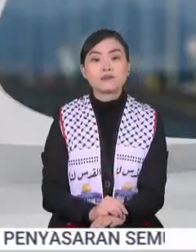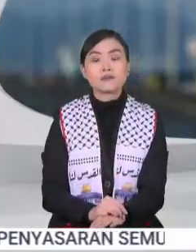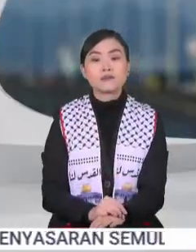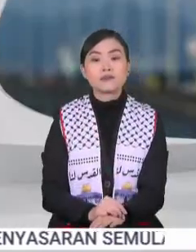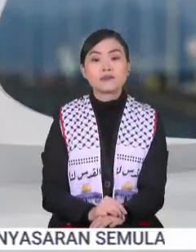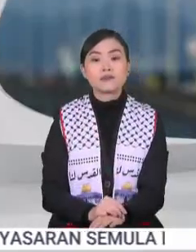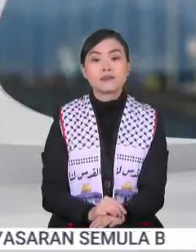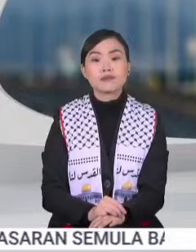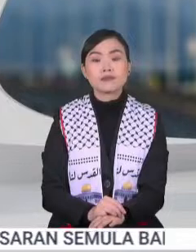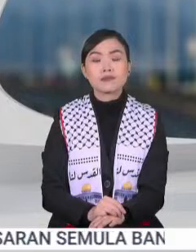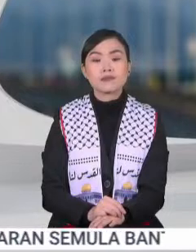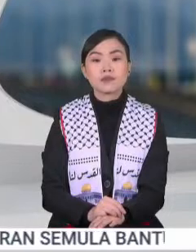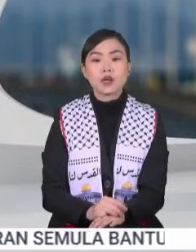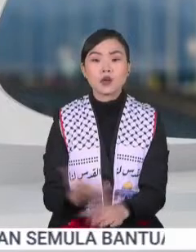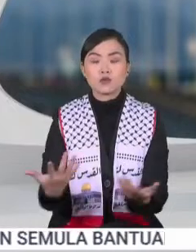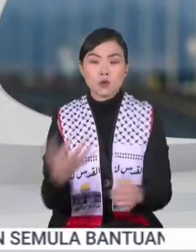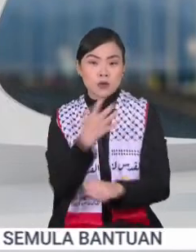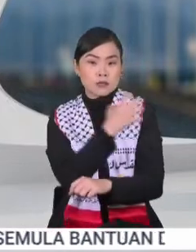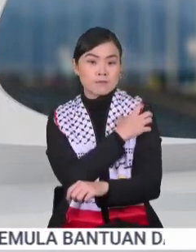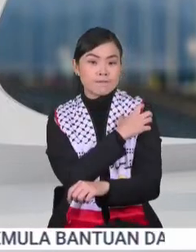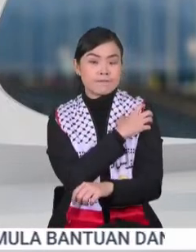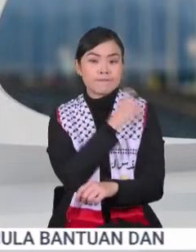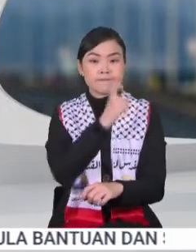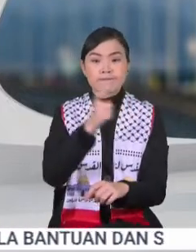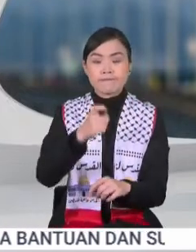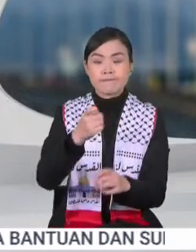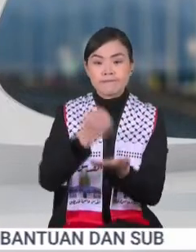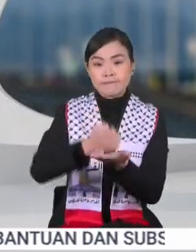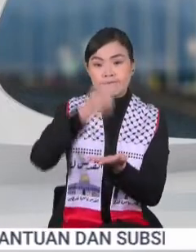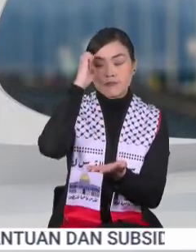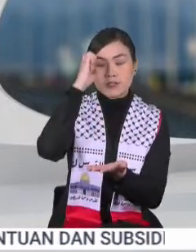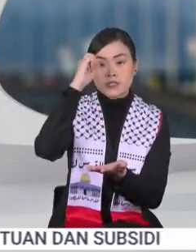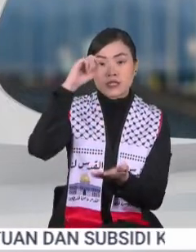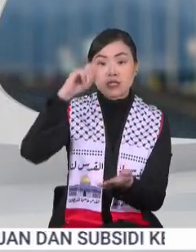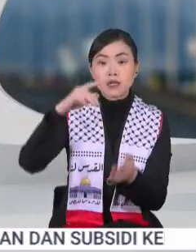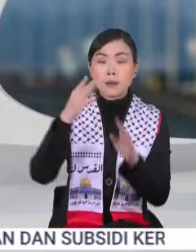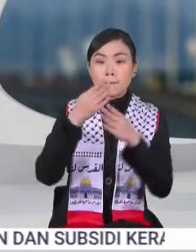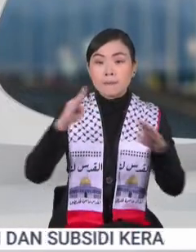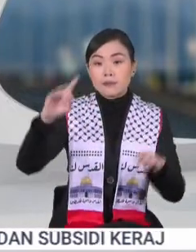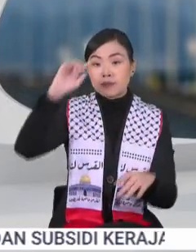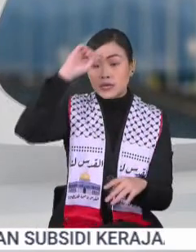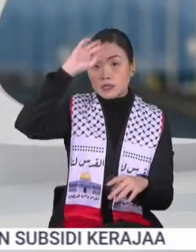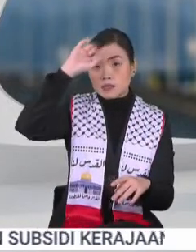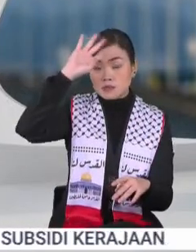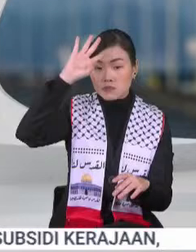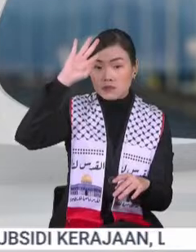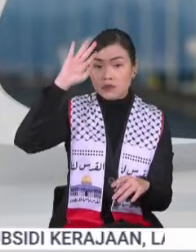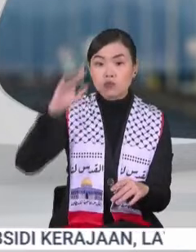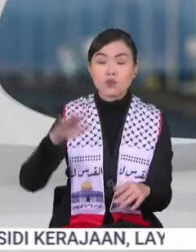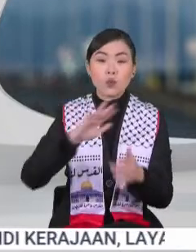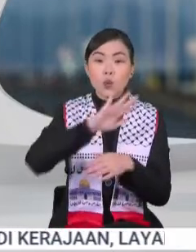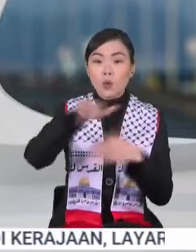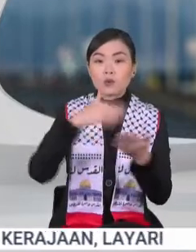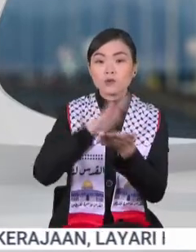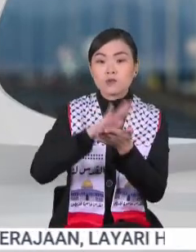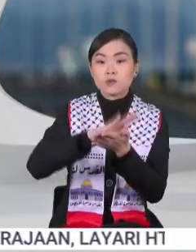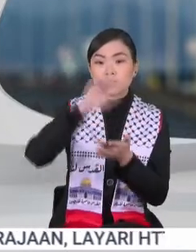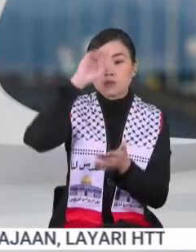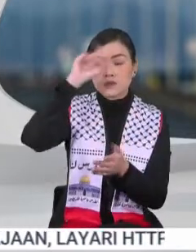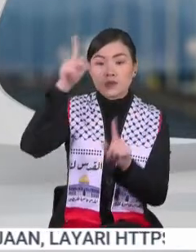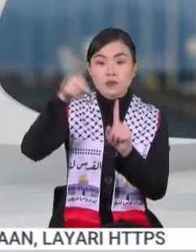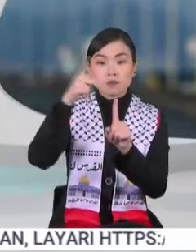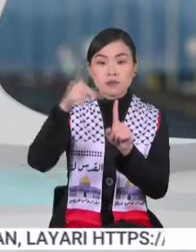gtar bagi memperkasa pembangunan pendidikan bahasa Tamil jawatankuasa khas sekolah-sekolah tamir Pulau Pinang